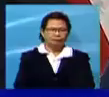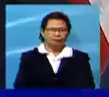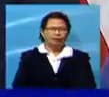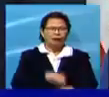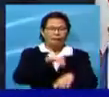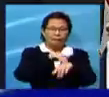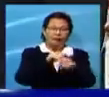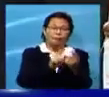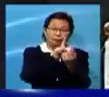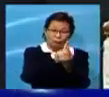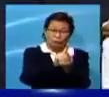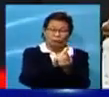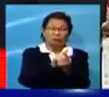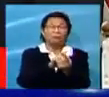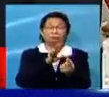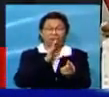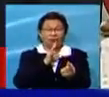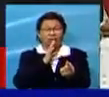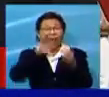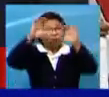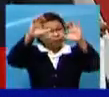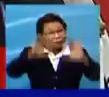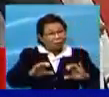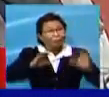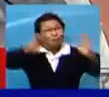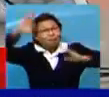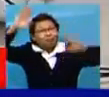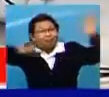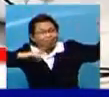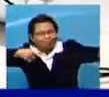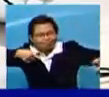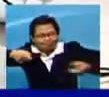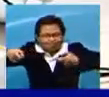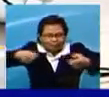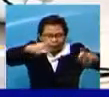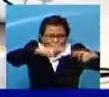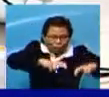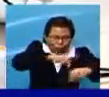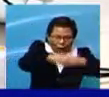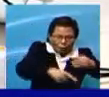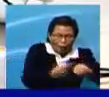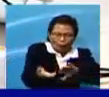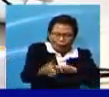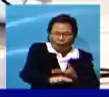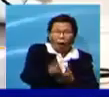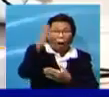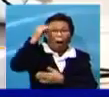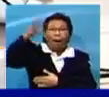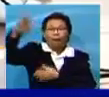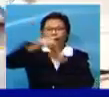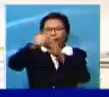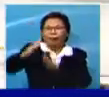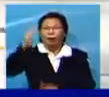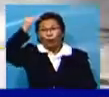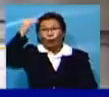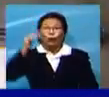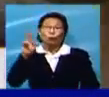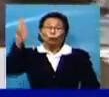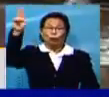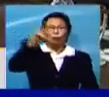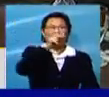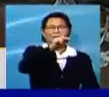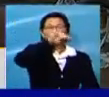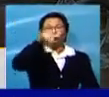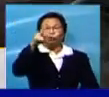Pada pertemuan ini, Sai-yun berkata pendekatan Malaysia mengendalikan siasatan berhubung kematian abang pemimpin Korea Utara